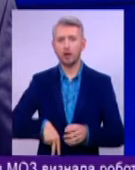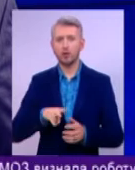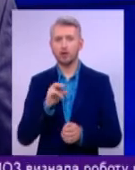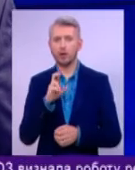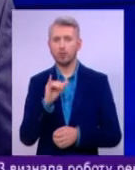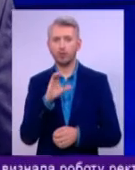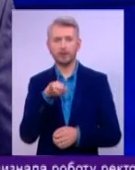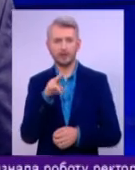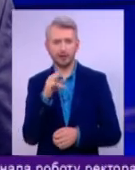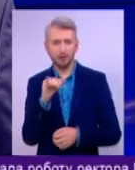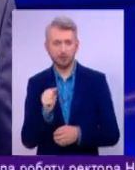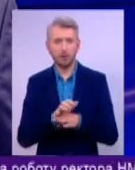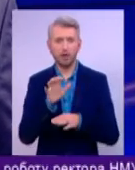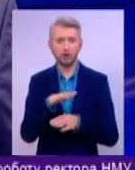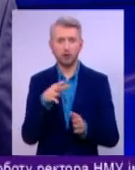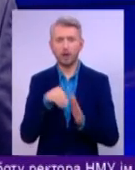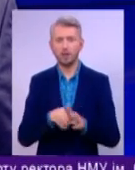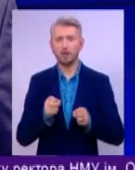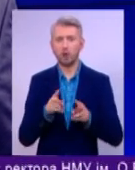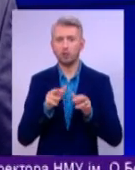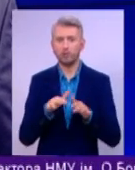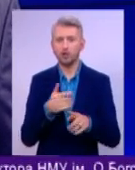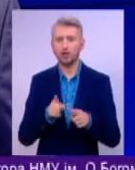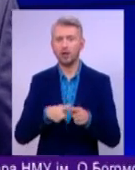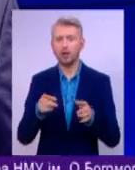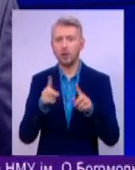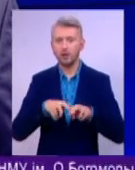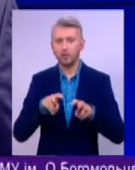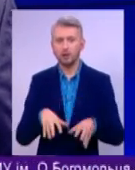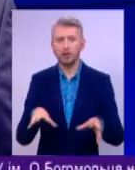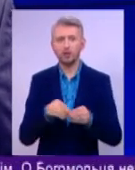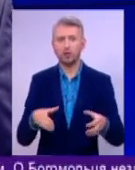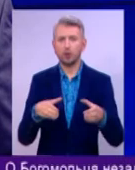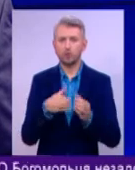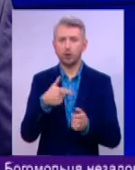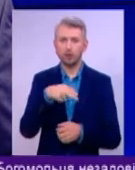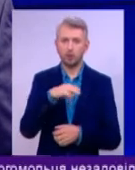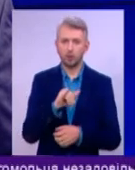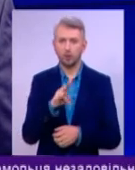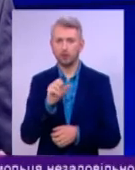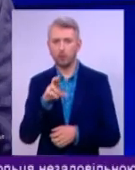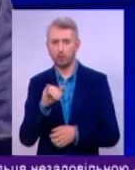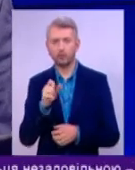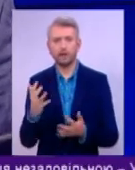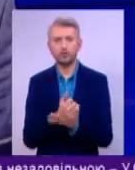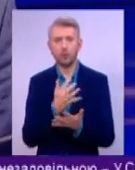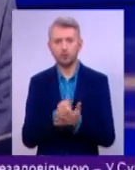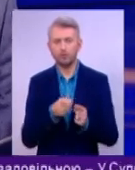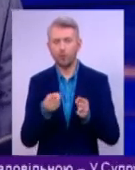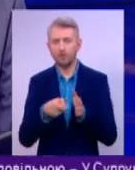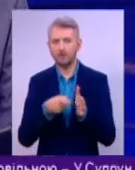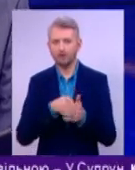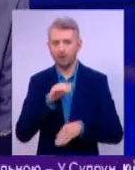Ситника направлено у рамках кримінального провадження, яке розслідується спільною групою ГПУ та НАБУ за здобутими в ході слідства